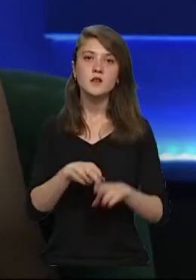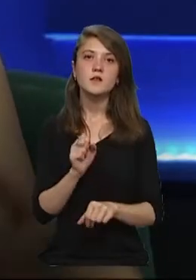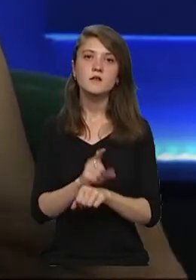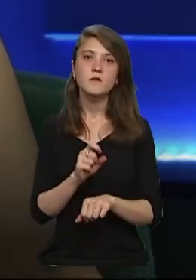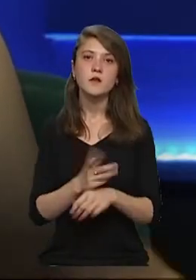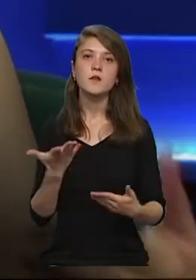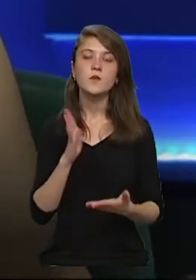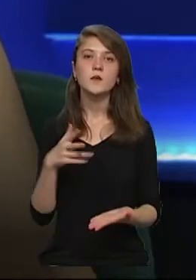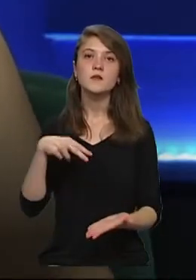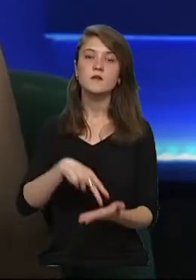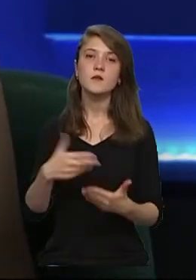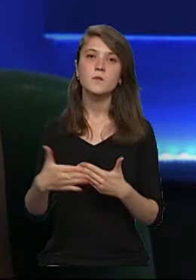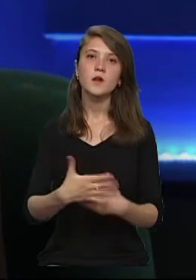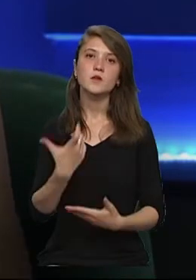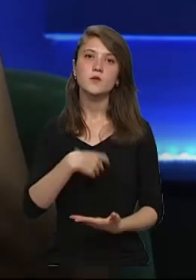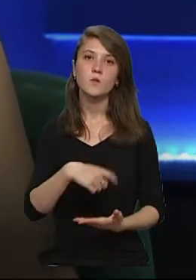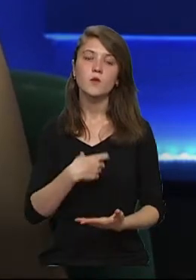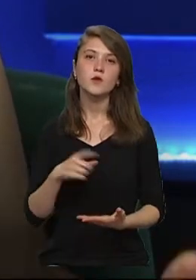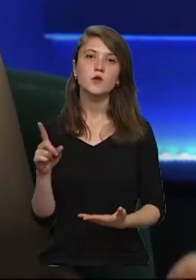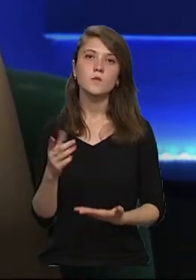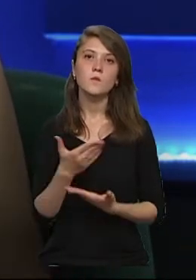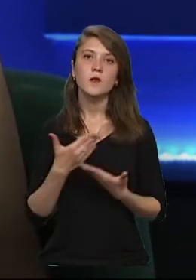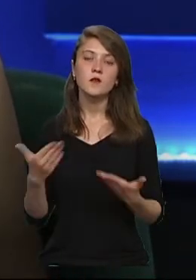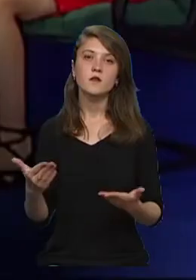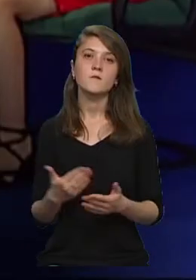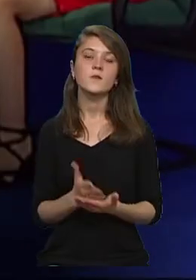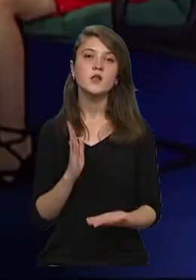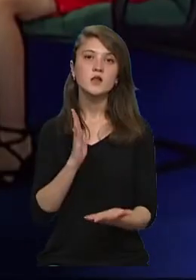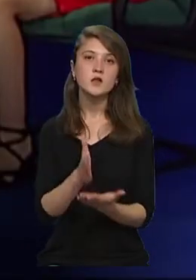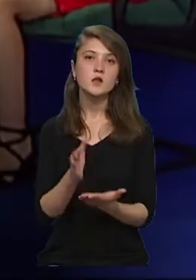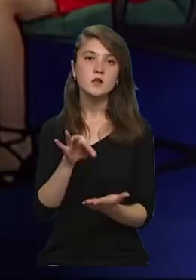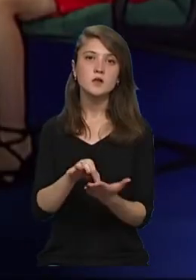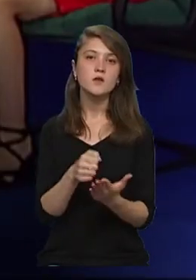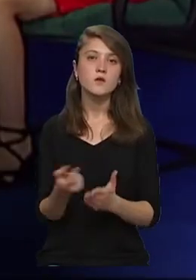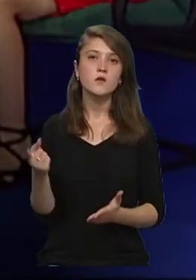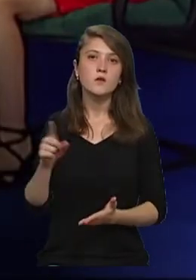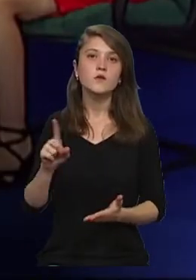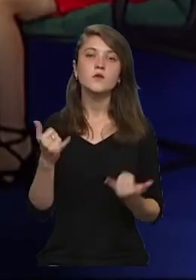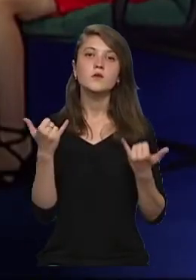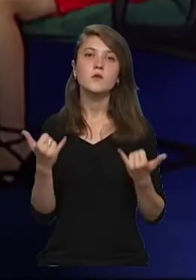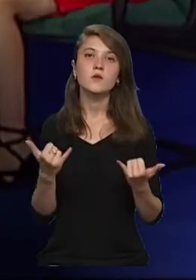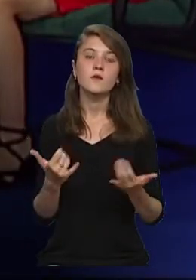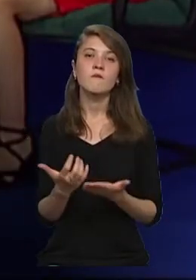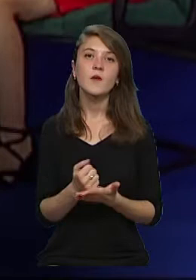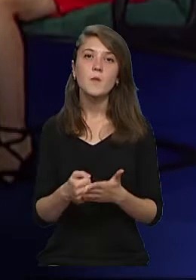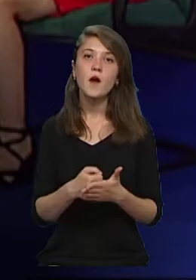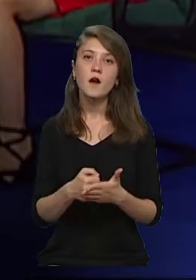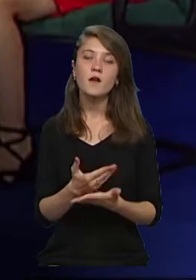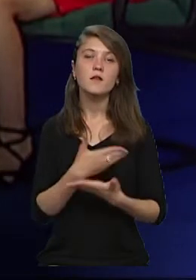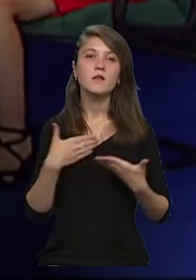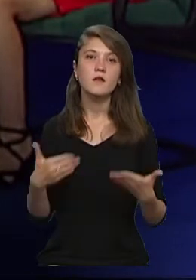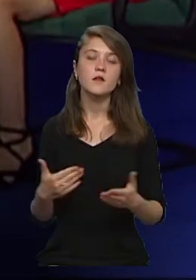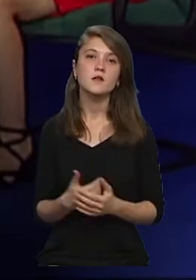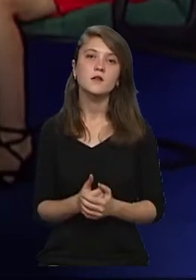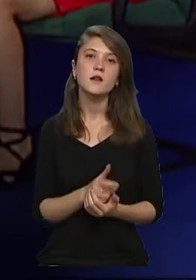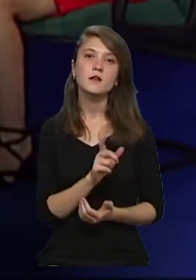ми будемо ставити перед собою для того, щоб ми дійшли до того, що сьогодні вимагає наше населення, що воно